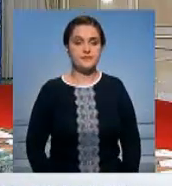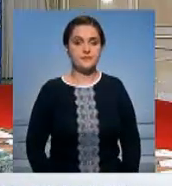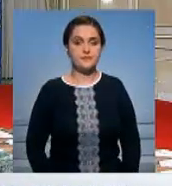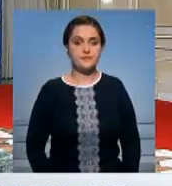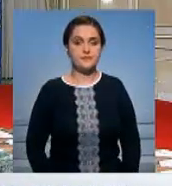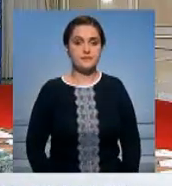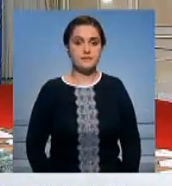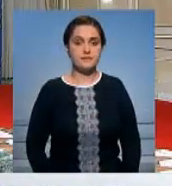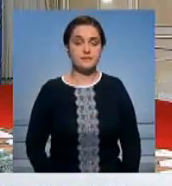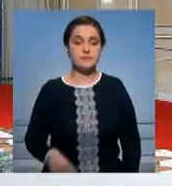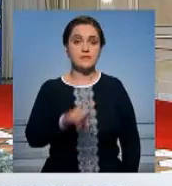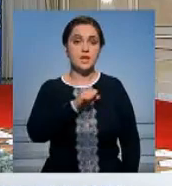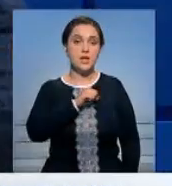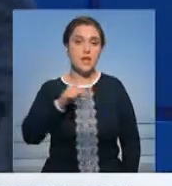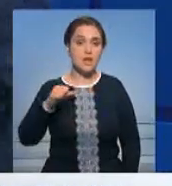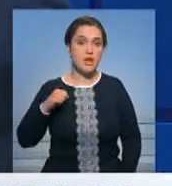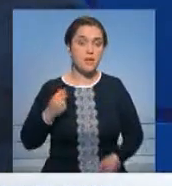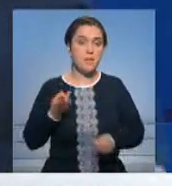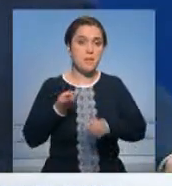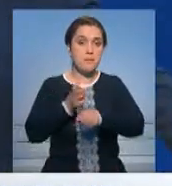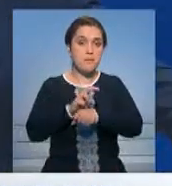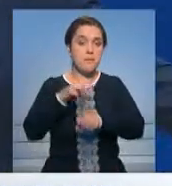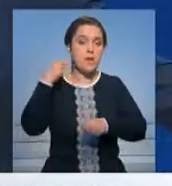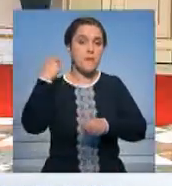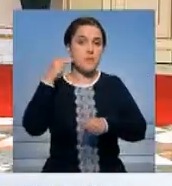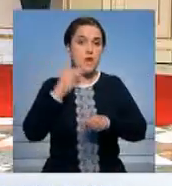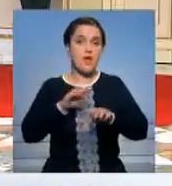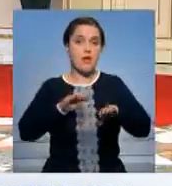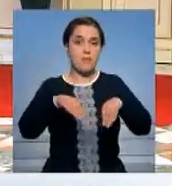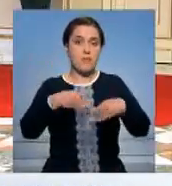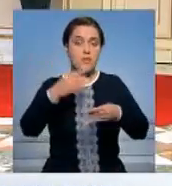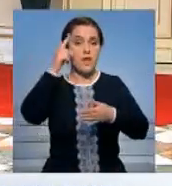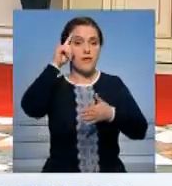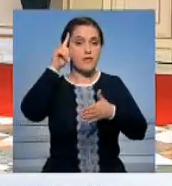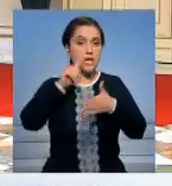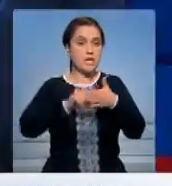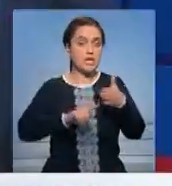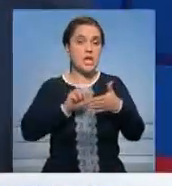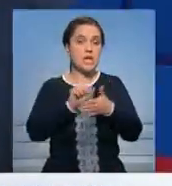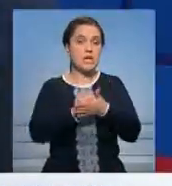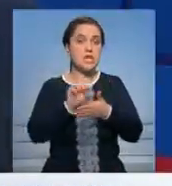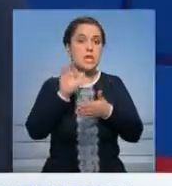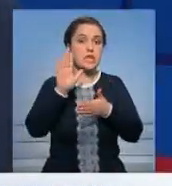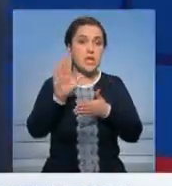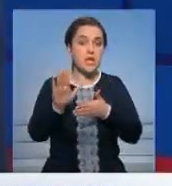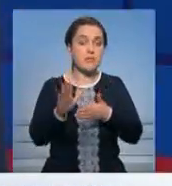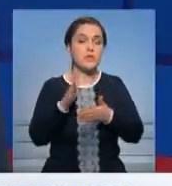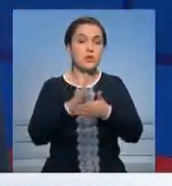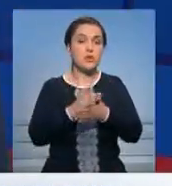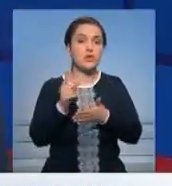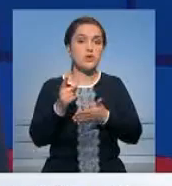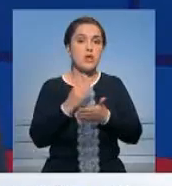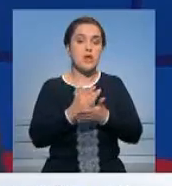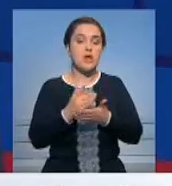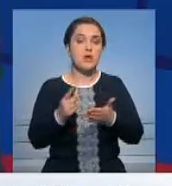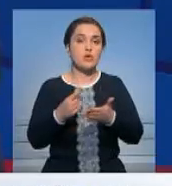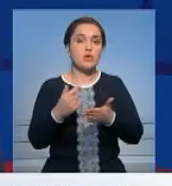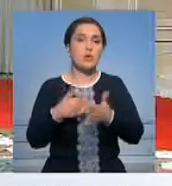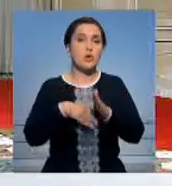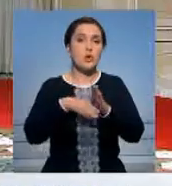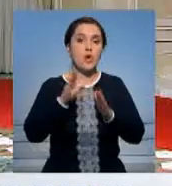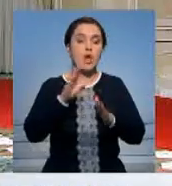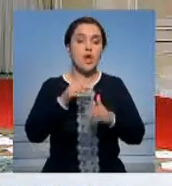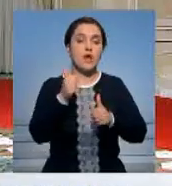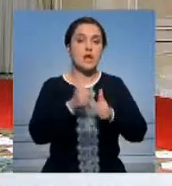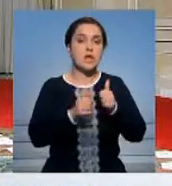Затем и сам президент. Дипломаты вручили верительные грамоты, после чего Нурсултан Назарбаев отметил достижения во взаимоотношениях Казахстана